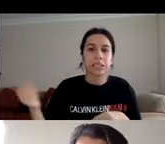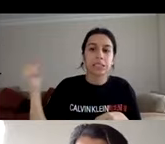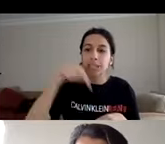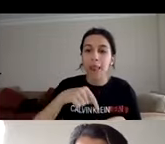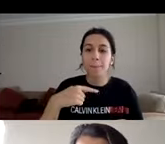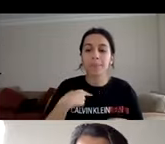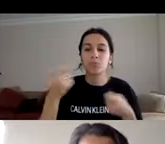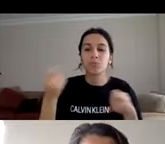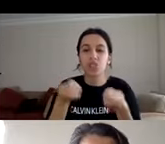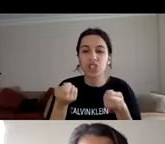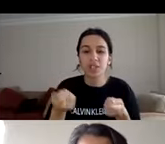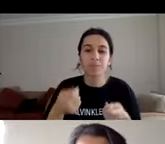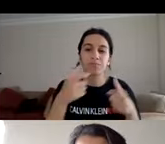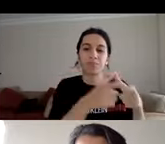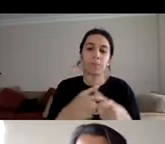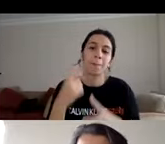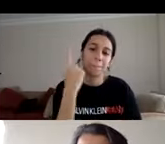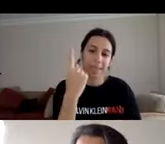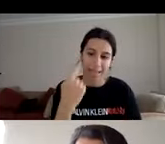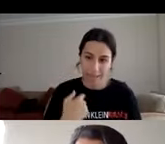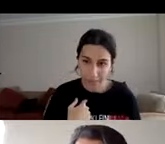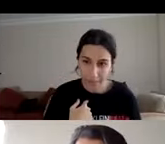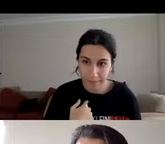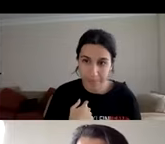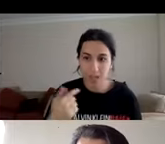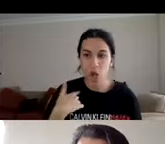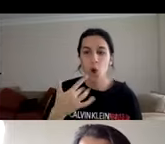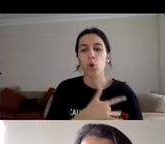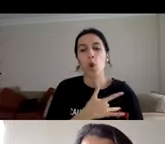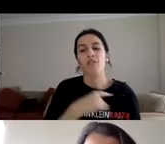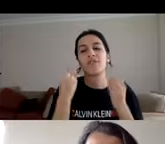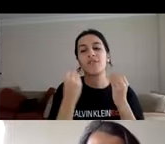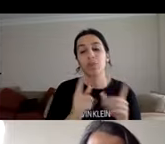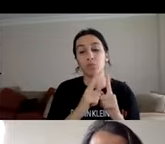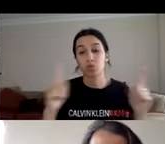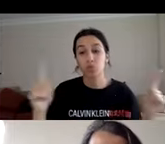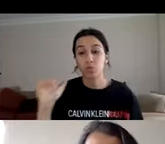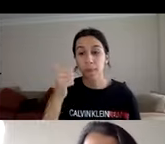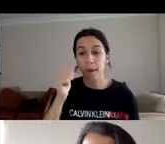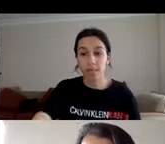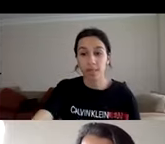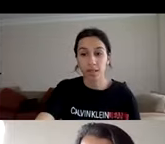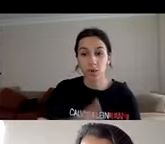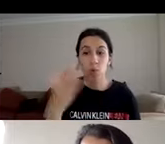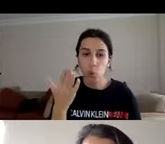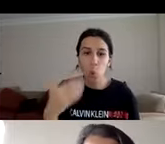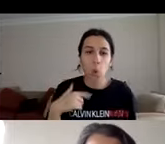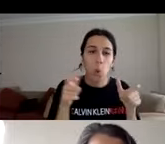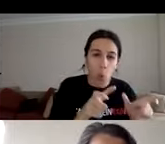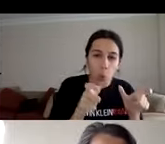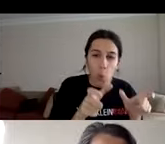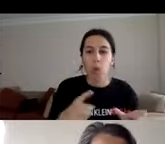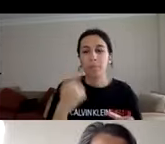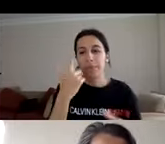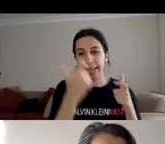çalıştığımız alanlardan bir tanesi ama benim gönül verdiğim, uzun süredir çok koruyup kolladığım alanlardan biri.